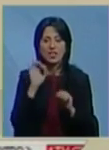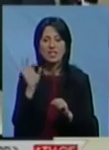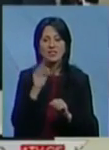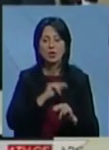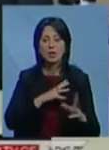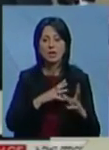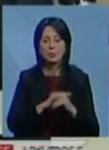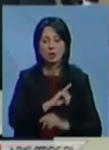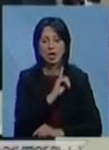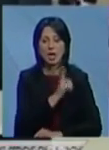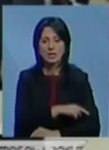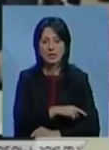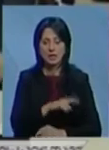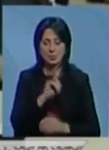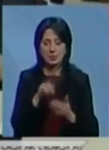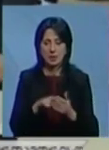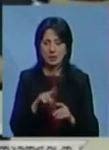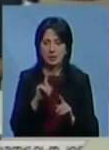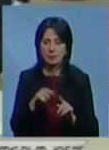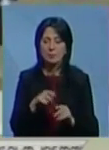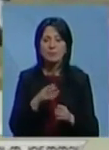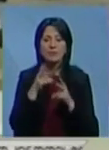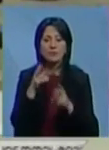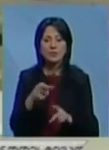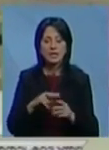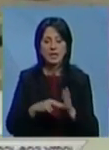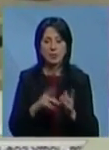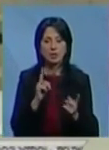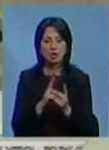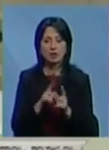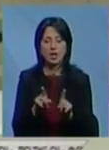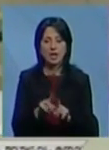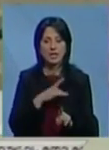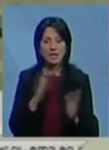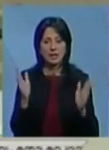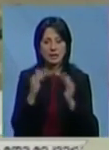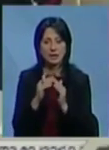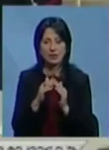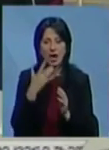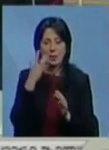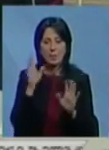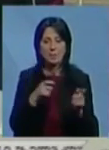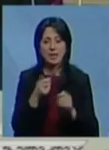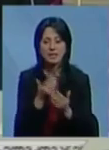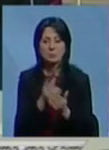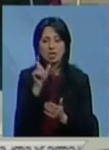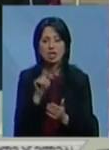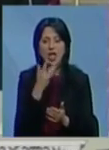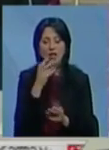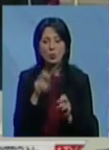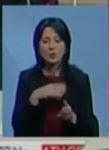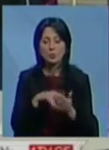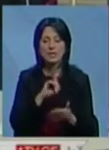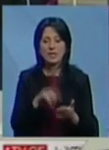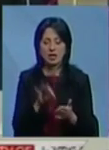სფეროში თანამშრომლობის გაძლიერების საკითხები განიხილეს. ვიზიტის ფარგლებში დაგეგმილია შეხვედრები ასევე თეთრ სახლში, ამერიკის პრეზიდენტის მრჩეველთან, ეროვნული